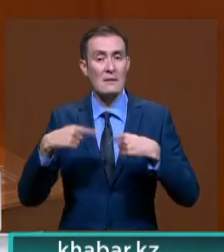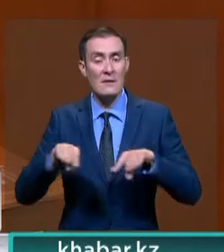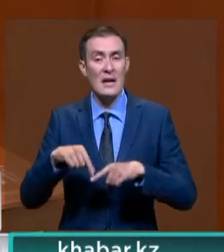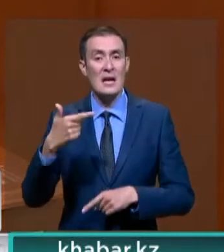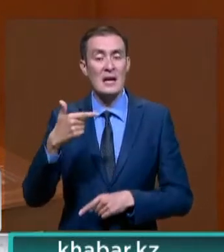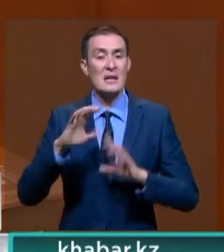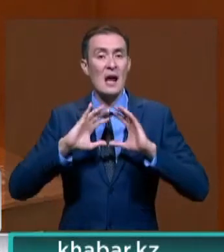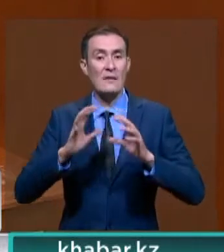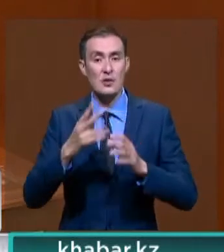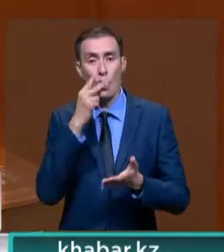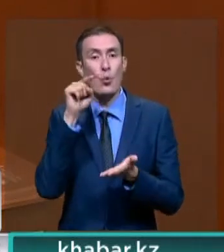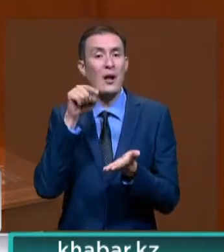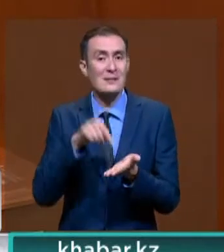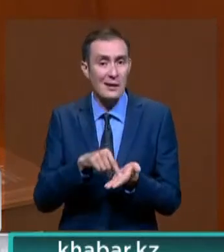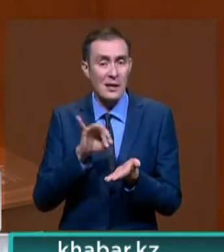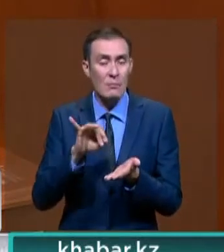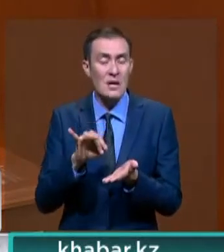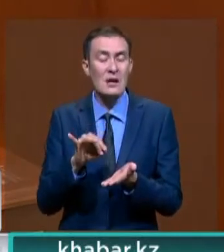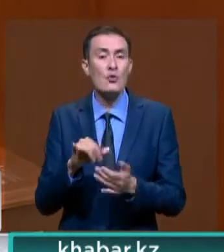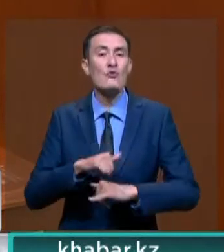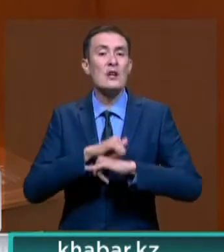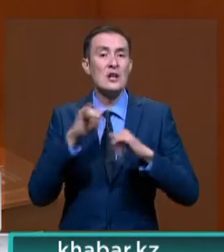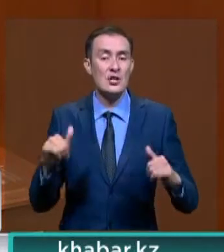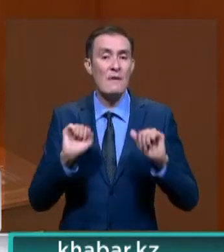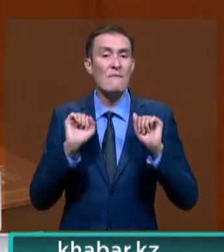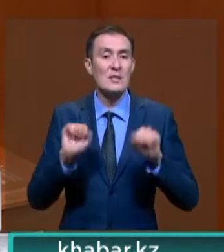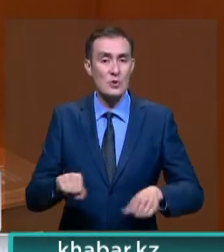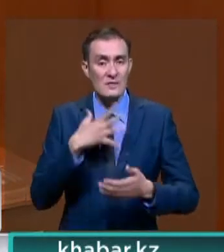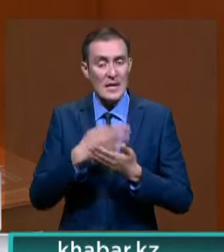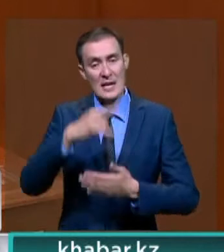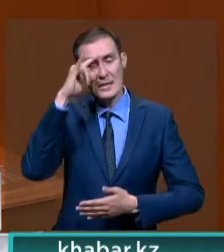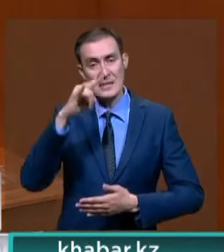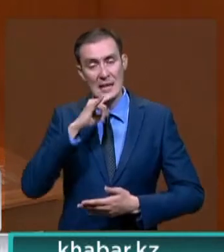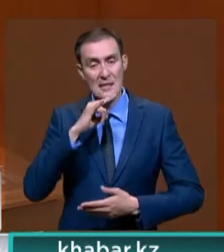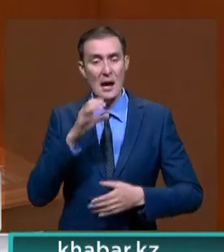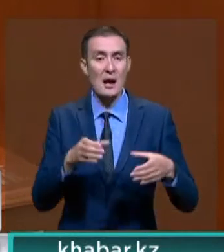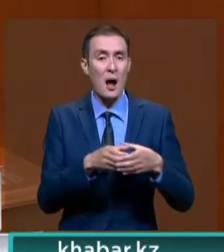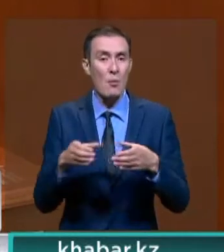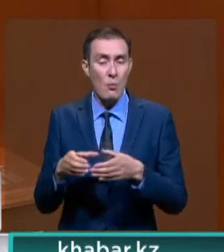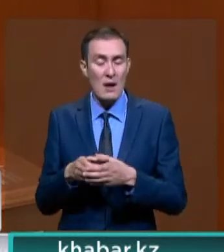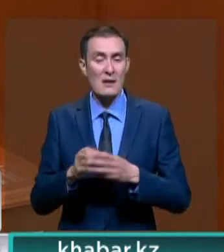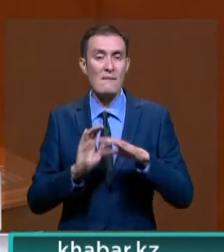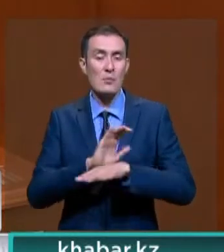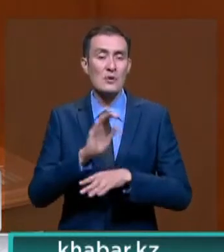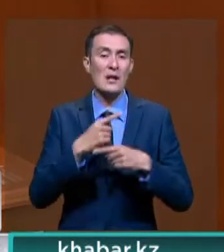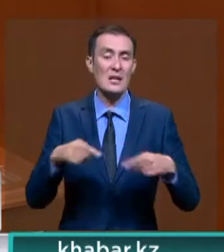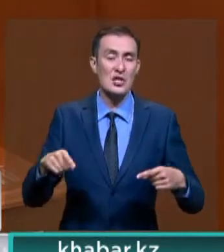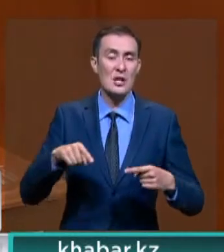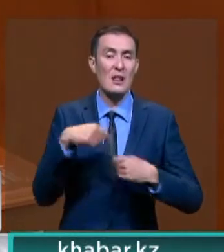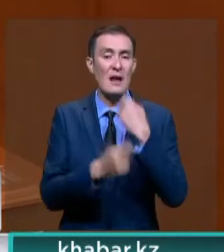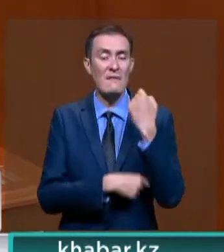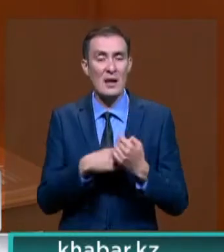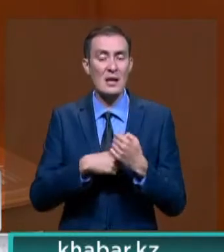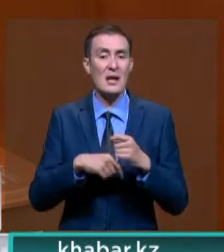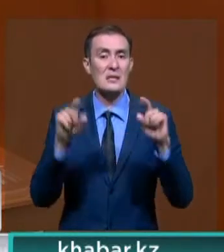географическое указание, мы кратно расширяем возможности наших отечественных производителей производить отдельные товарные